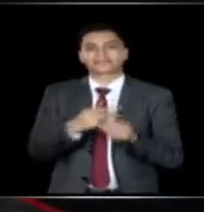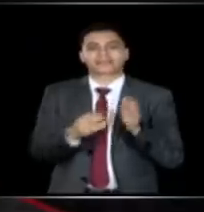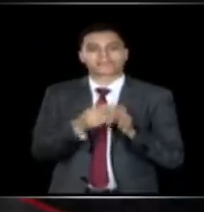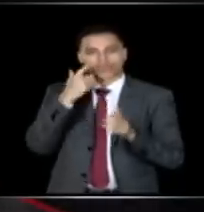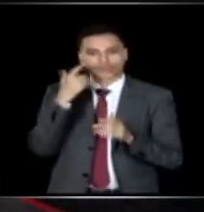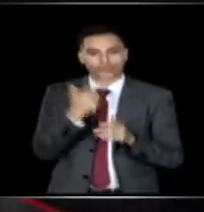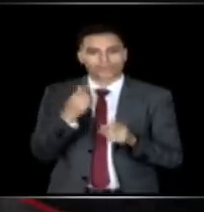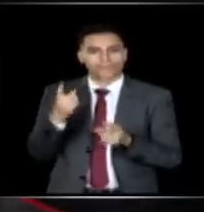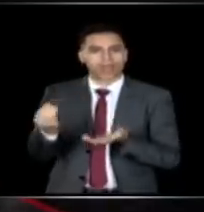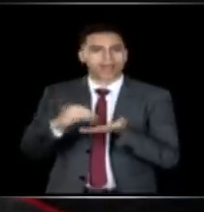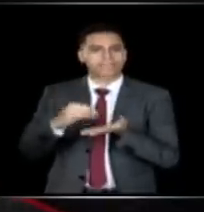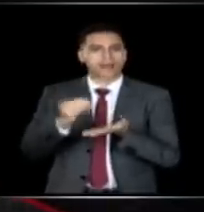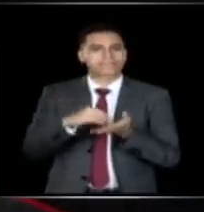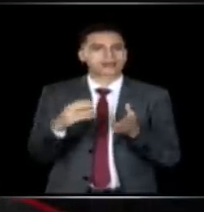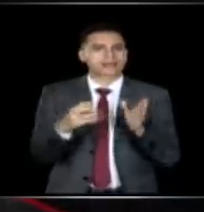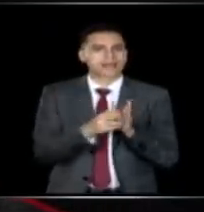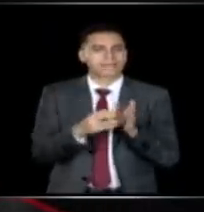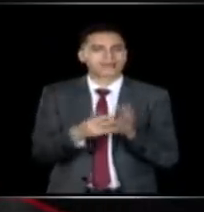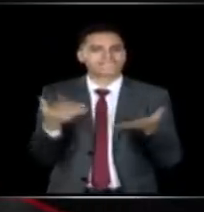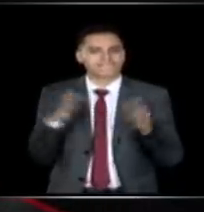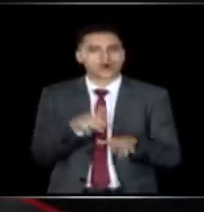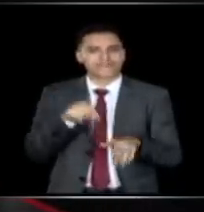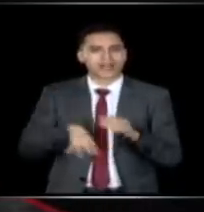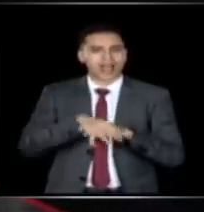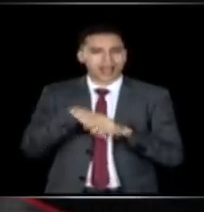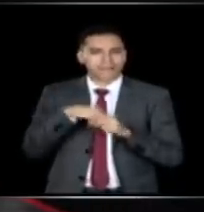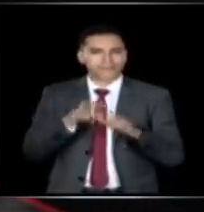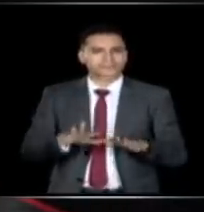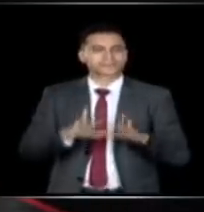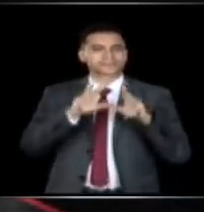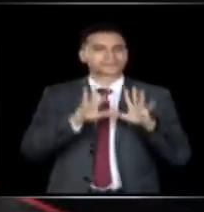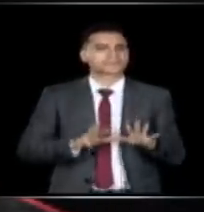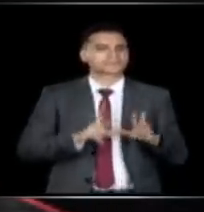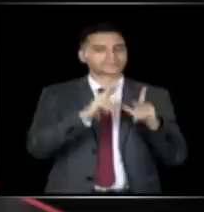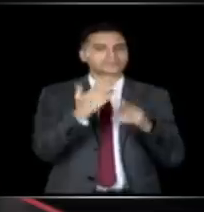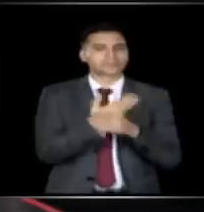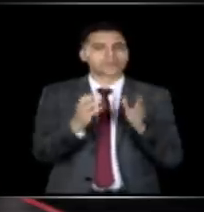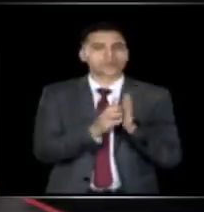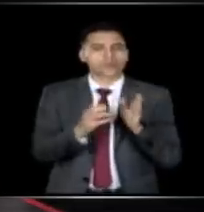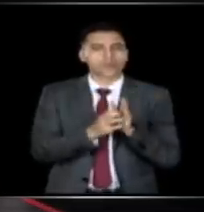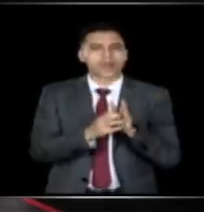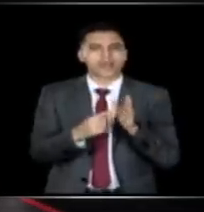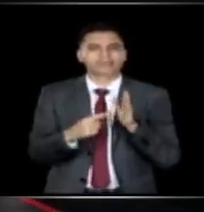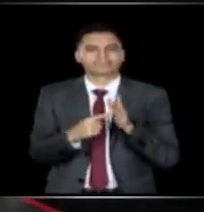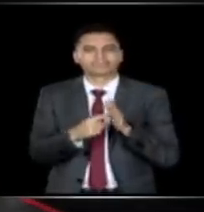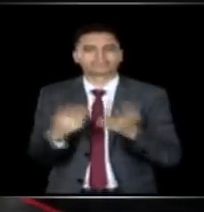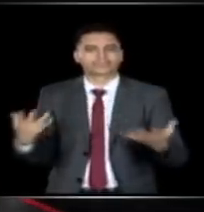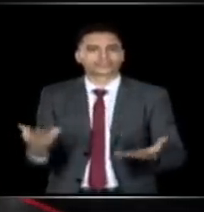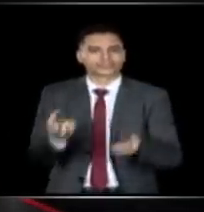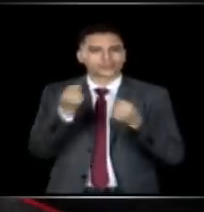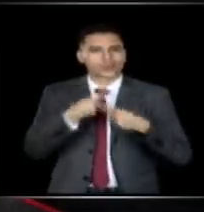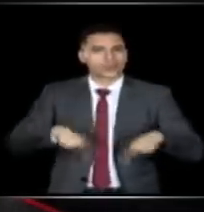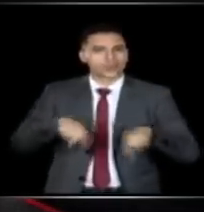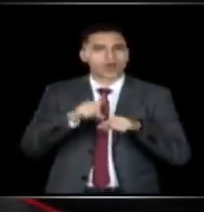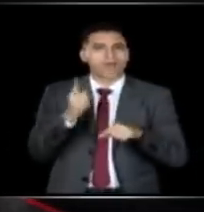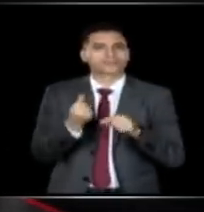من المعاهد العلمية المتميزة التي تم تطويرها وتحويلها إلى كليات جامعية بعدد